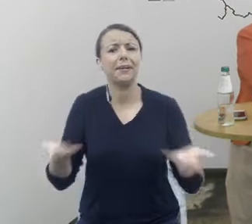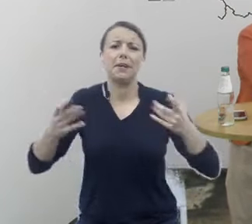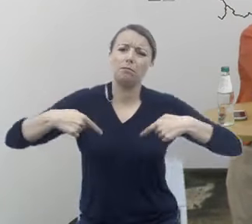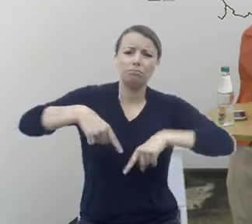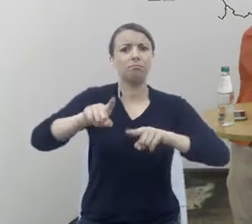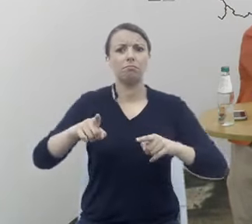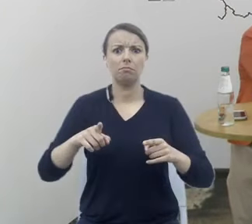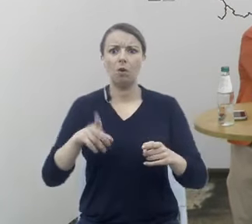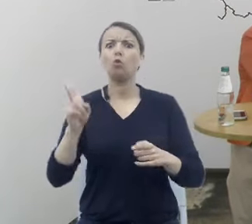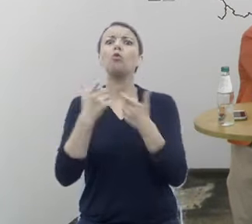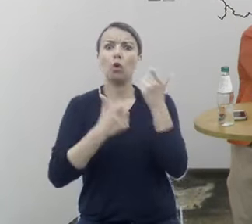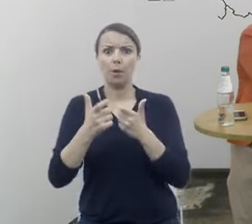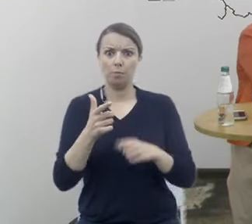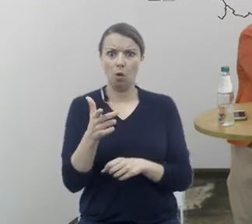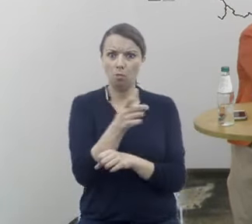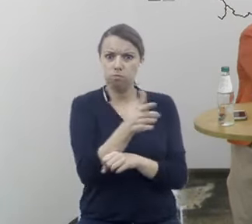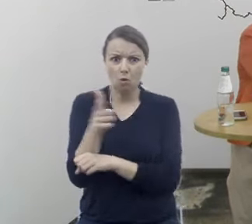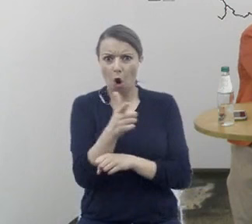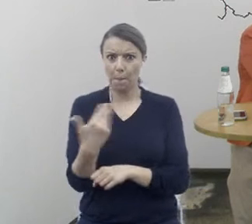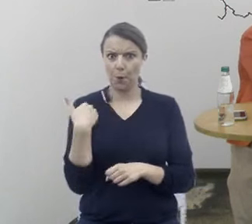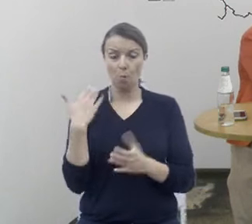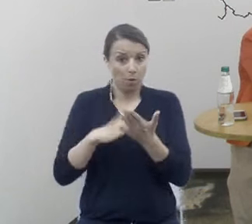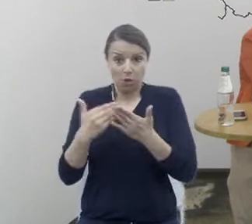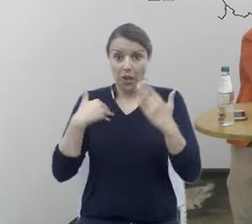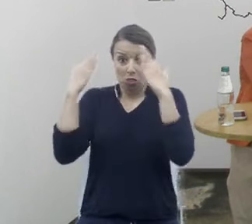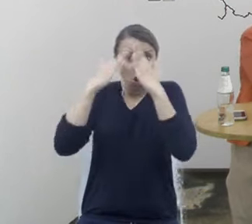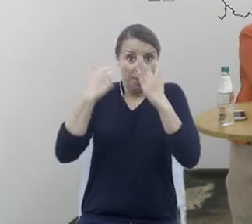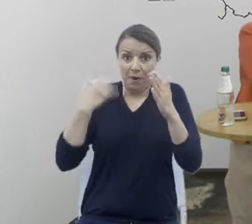się posłuchali w ogóle? Różne stanowiska. Ja bym nie wyszła z domu na przykład.